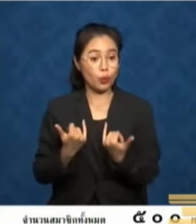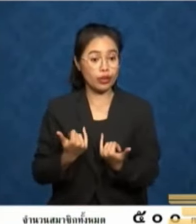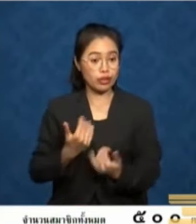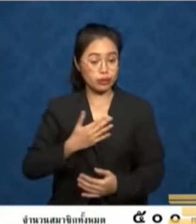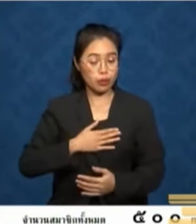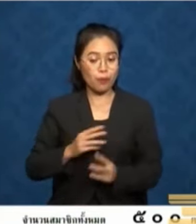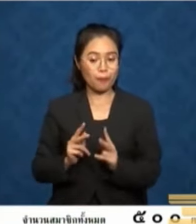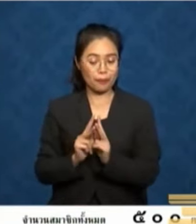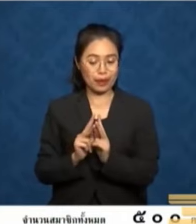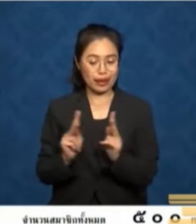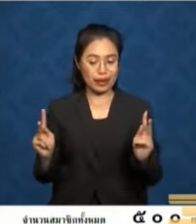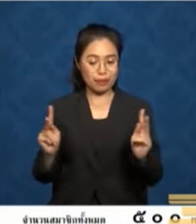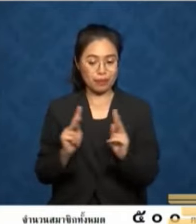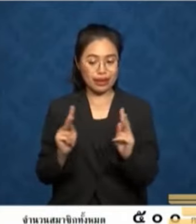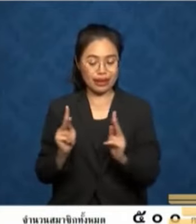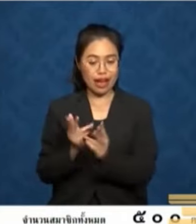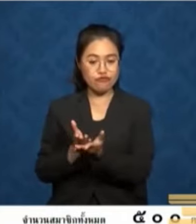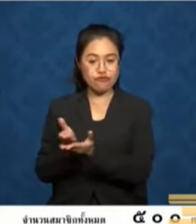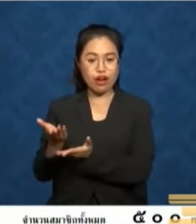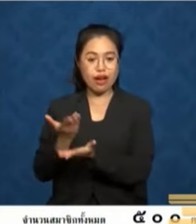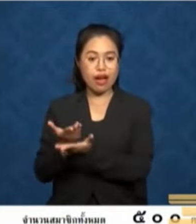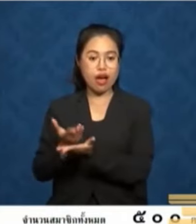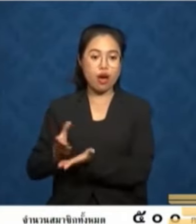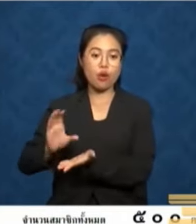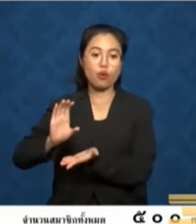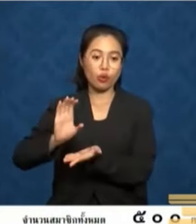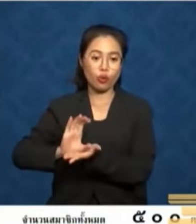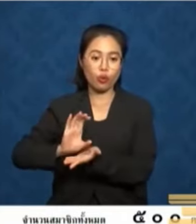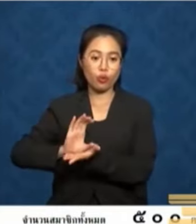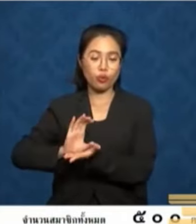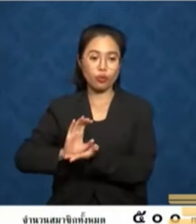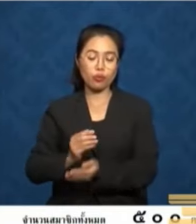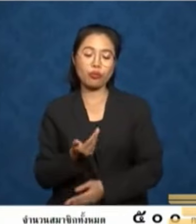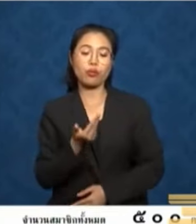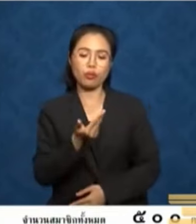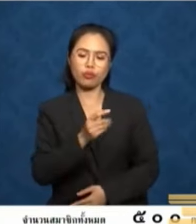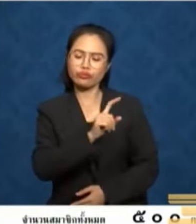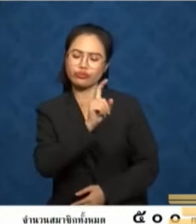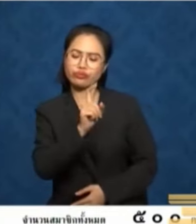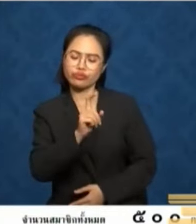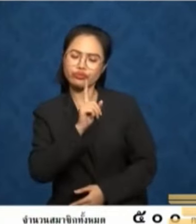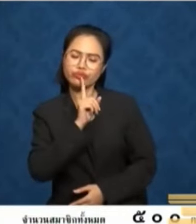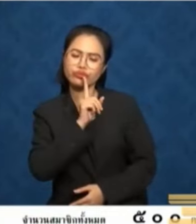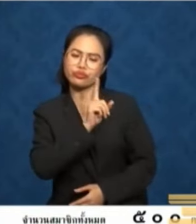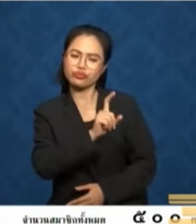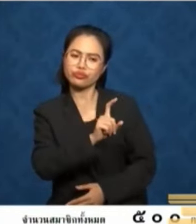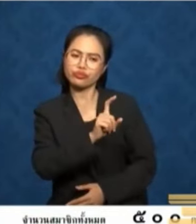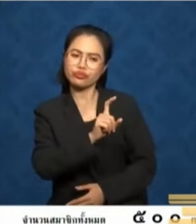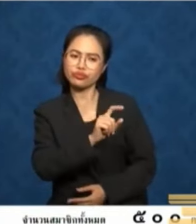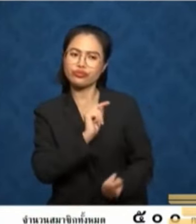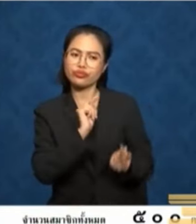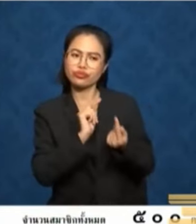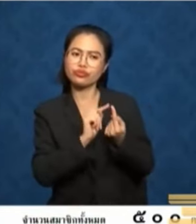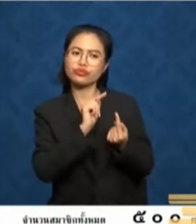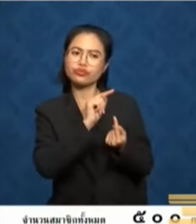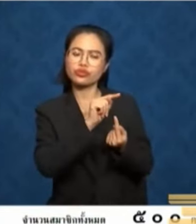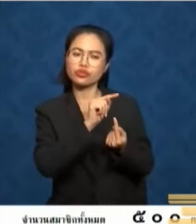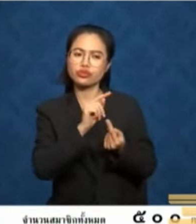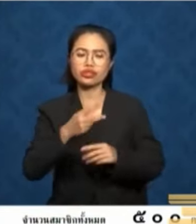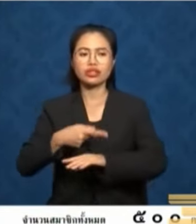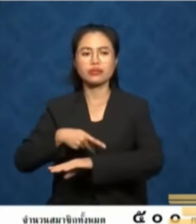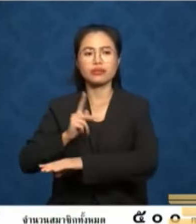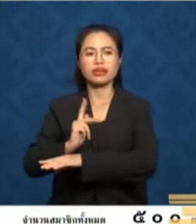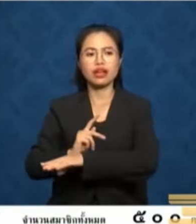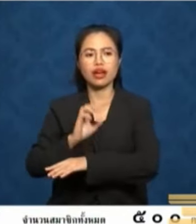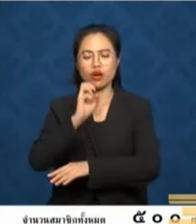งบประมาณผมขออนุญาตมีข้อสังเกตในประเด็นเกี่ยวกับเรื่องที่ท่านประธานไป